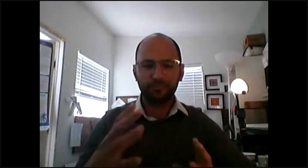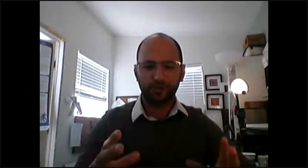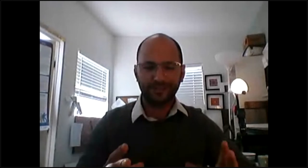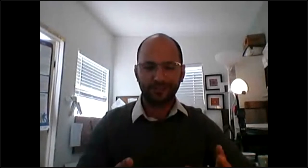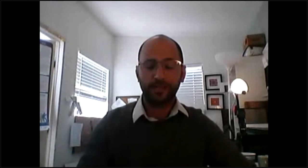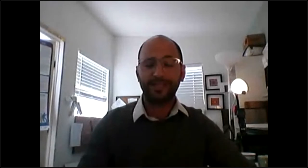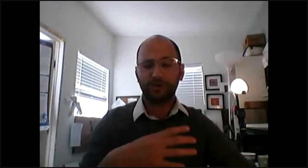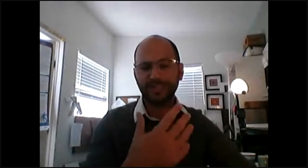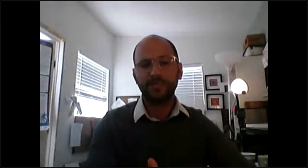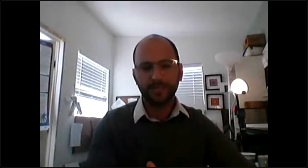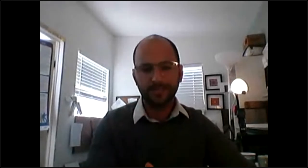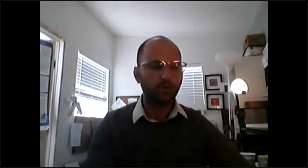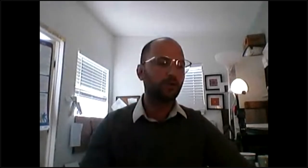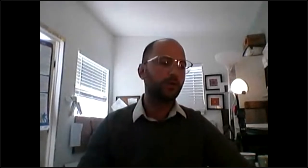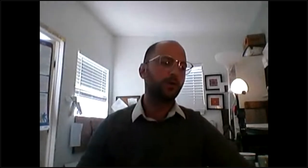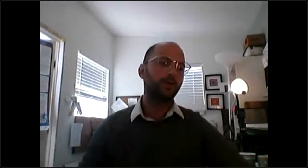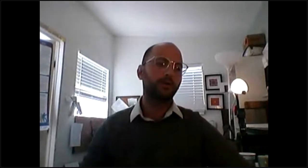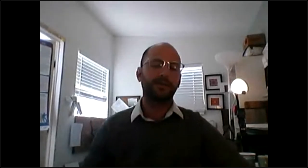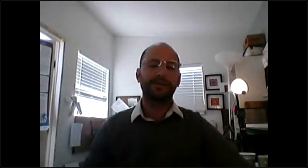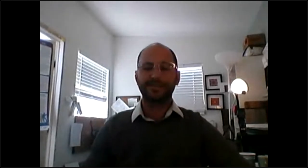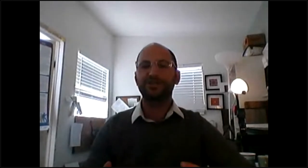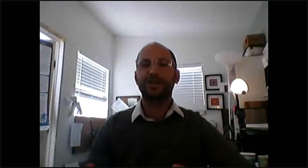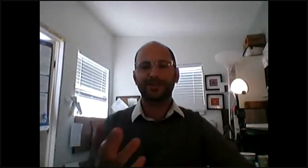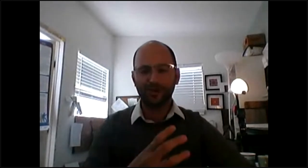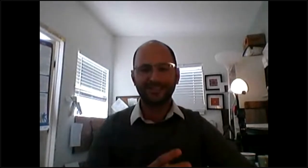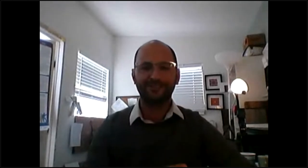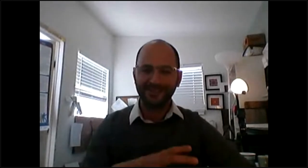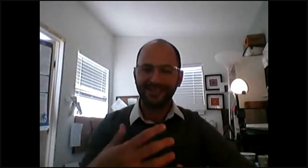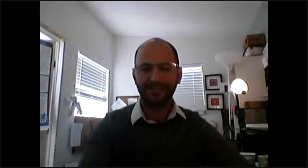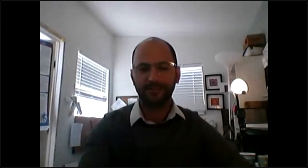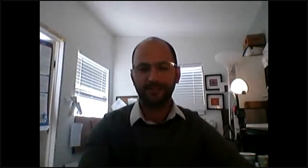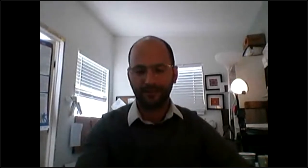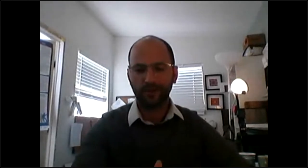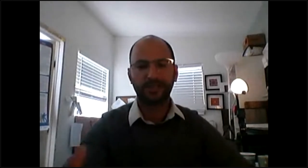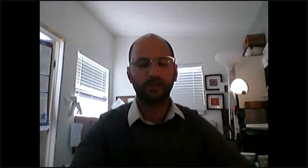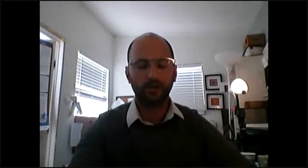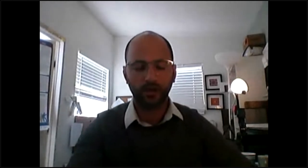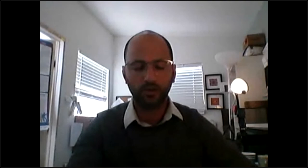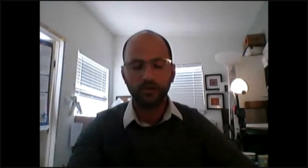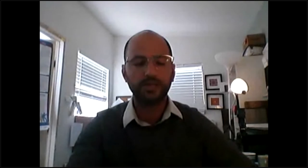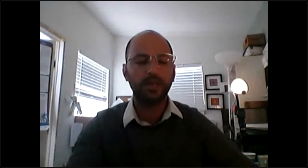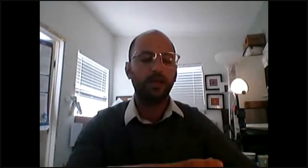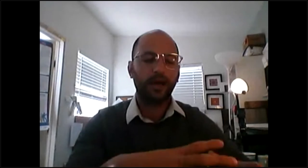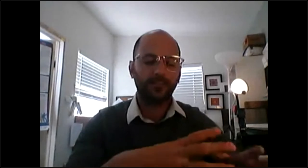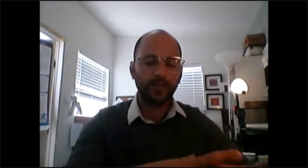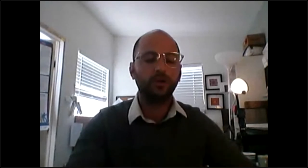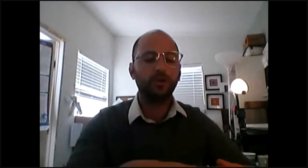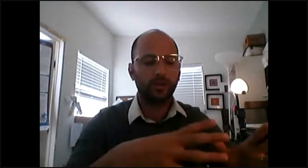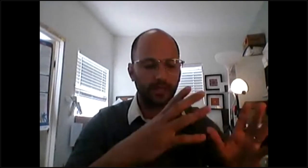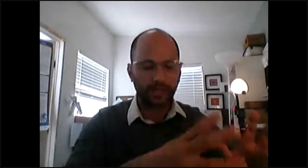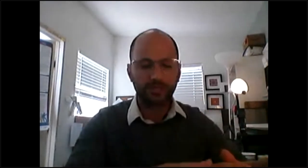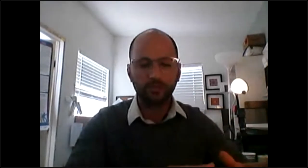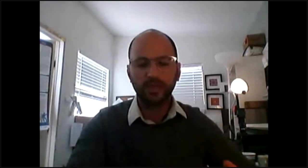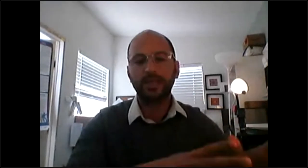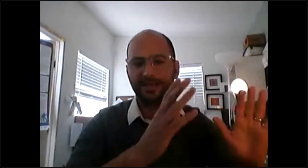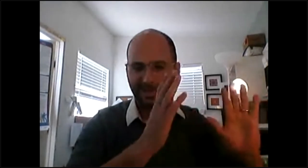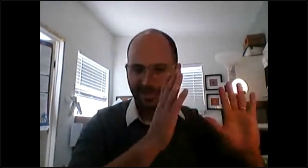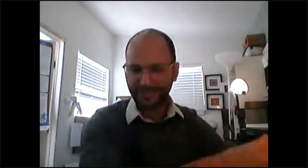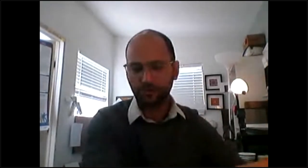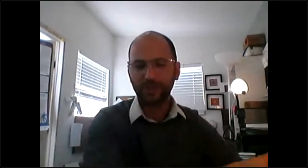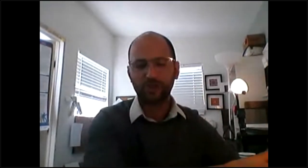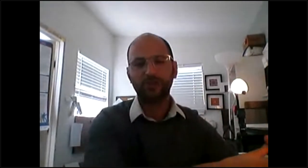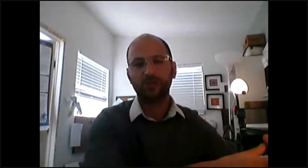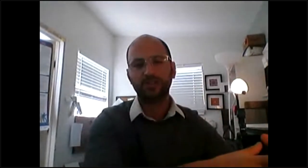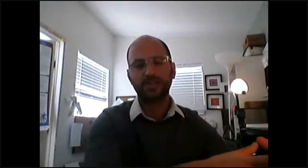רגע, עשיתי פה קצת ברדק, לא סיימתי את הסיפור, אז אני שנייה אחזור לזה, ואז אני אתחיל לעבור קצת על הקורס, אבל בגדול, נכנסנו